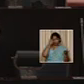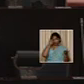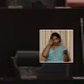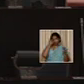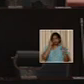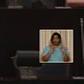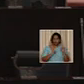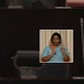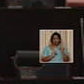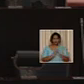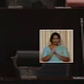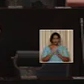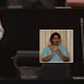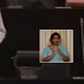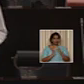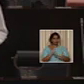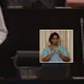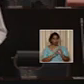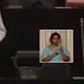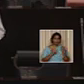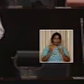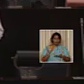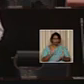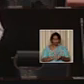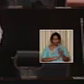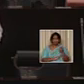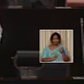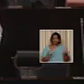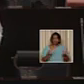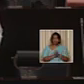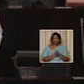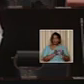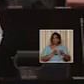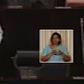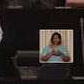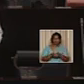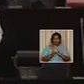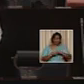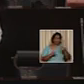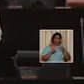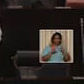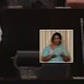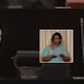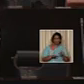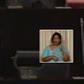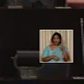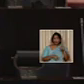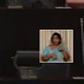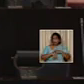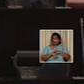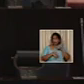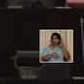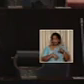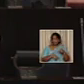याम किसी प्रभु अरे पिटवियान कोट एतुमा समग आपुआ तम एलिए इंदल तिबुण एक हिंदन में